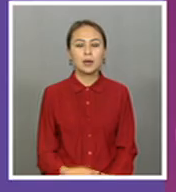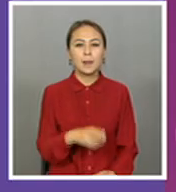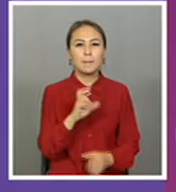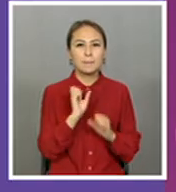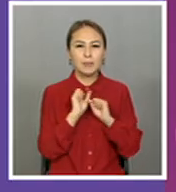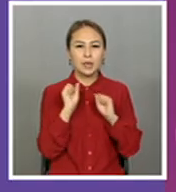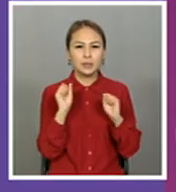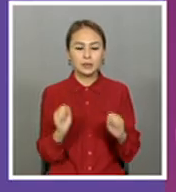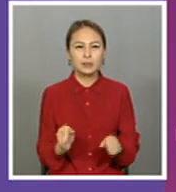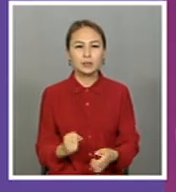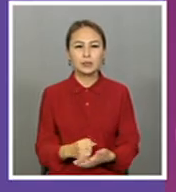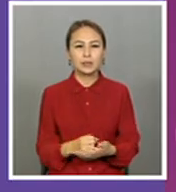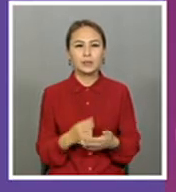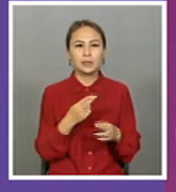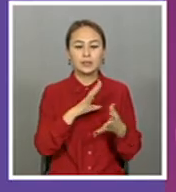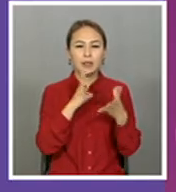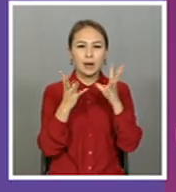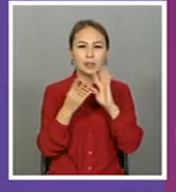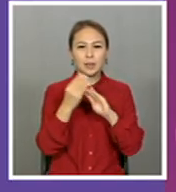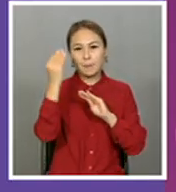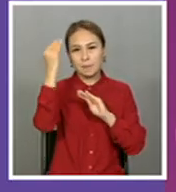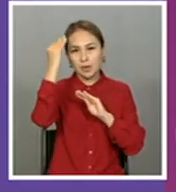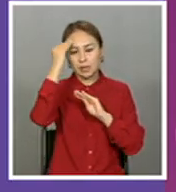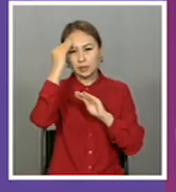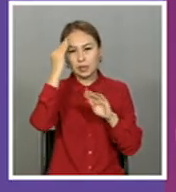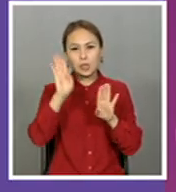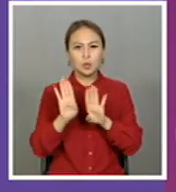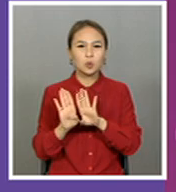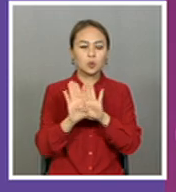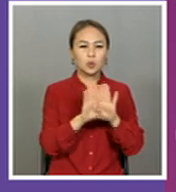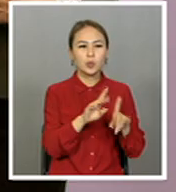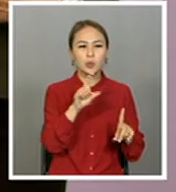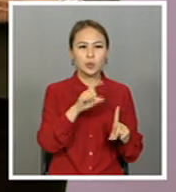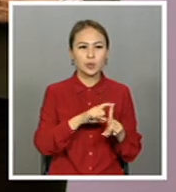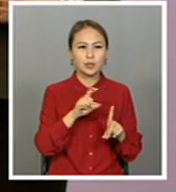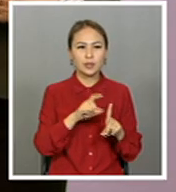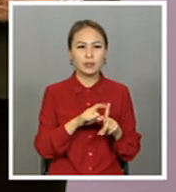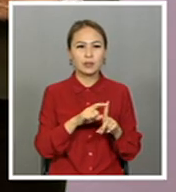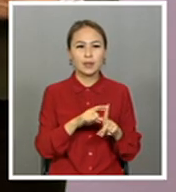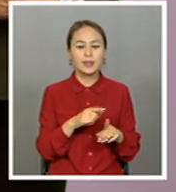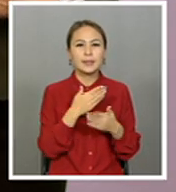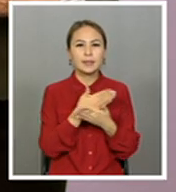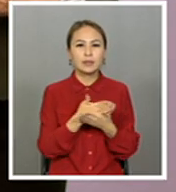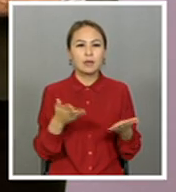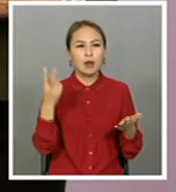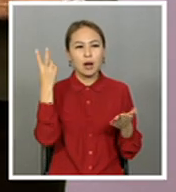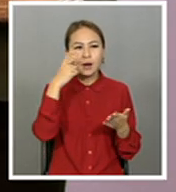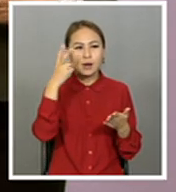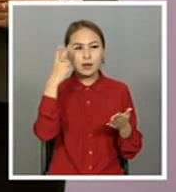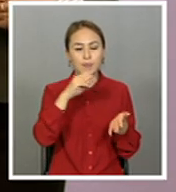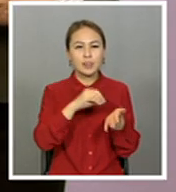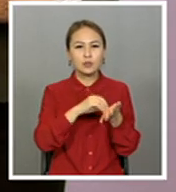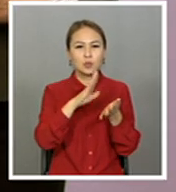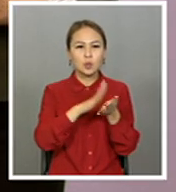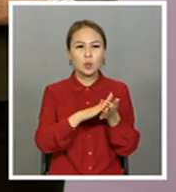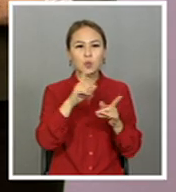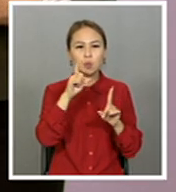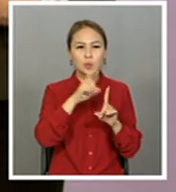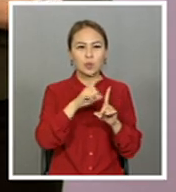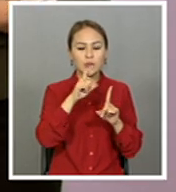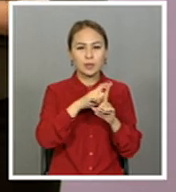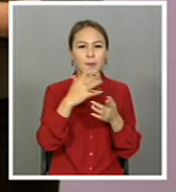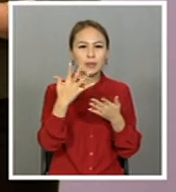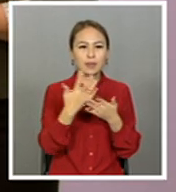батыл, яғни мағыналары жуық сөздер екен. Енді қарамен берілген сөздердің антонимін